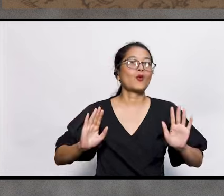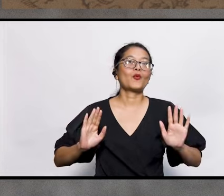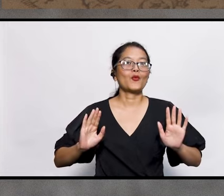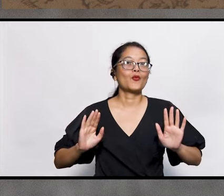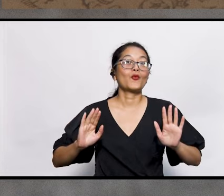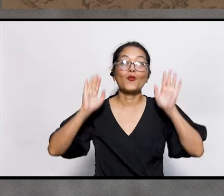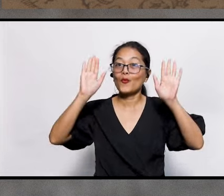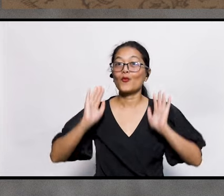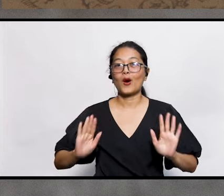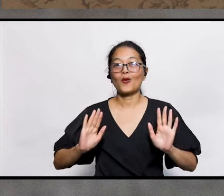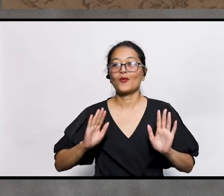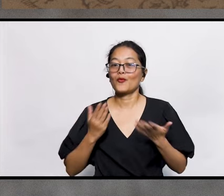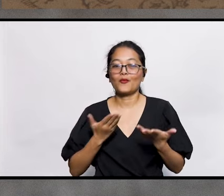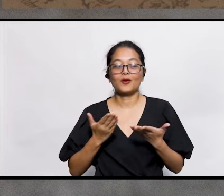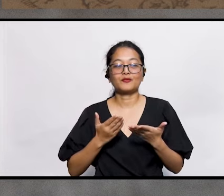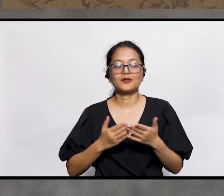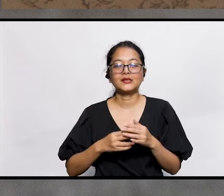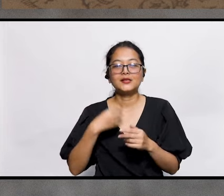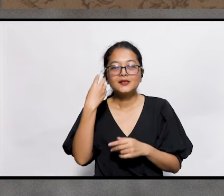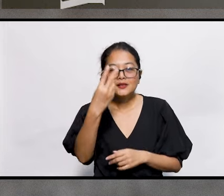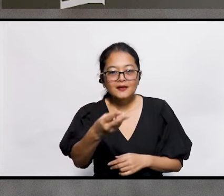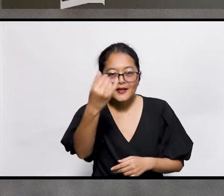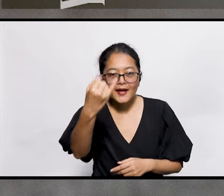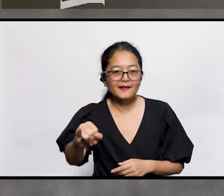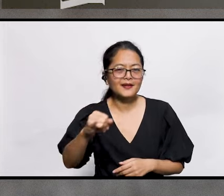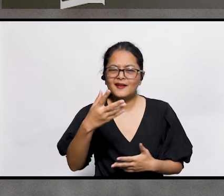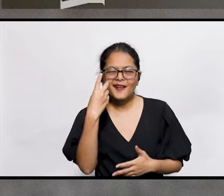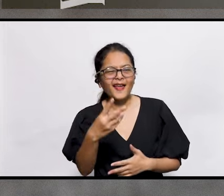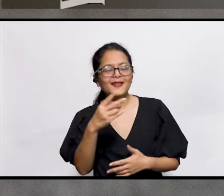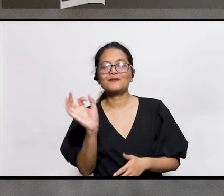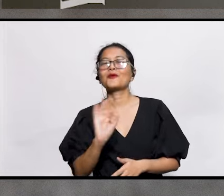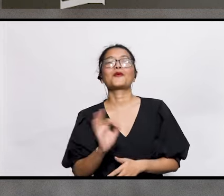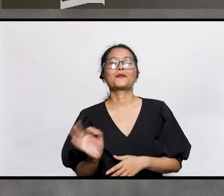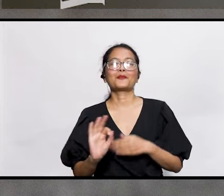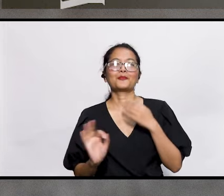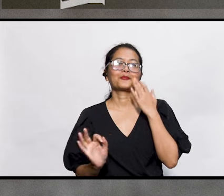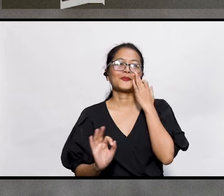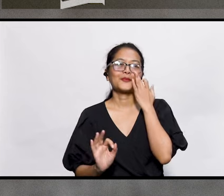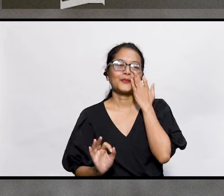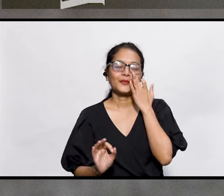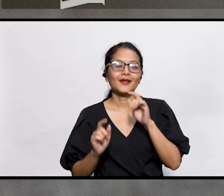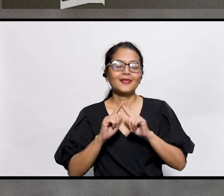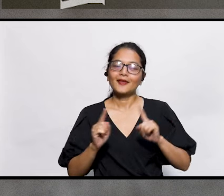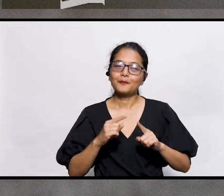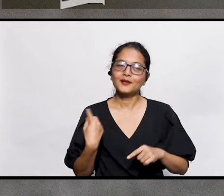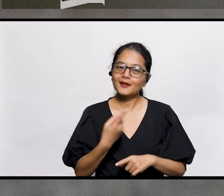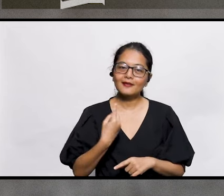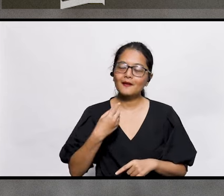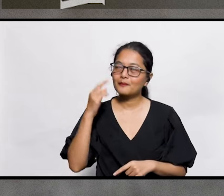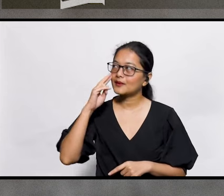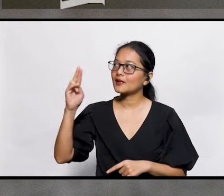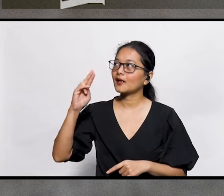teman-teman meski ujung perjalanan belum terlihat ingat hadiratnya